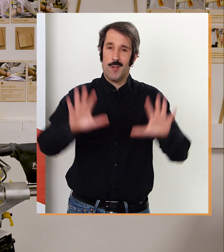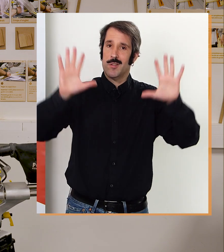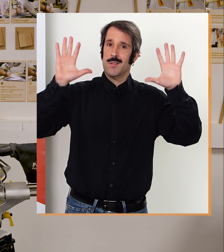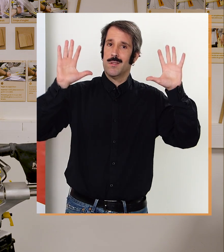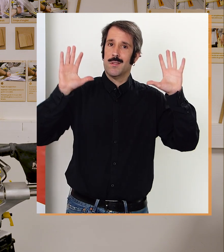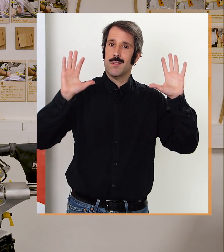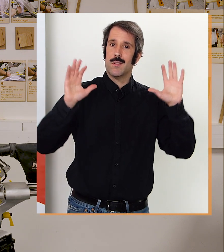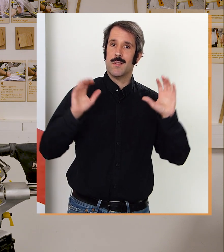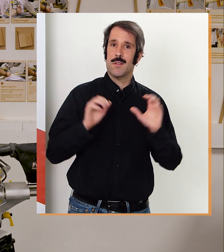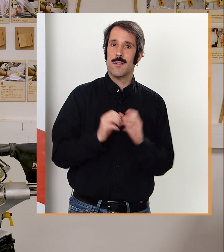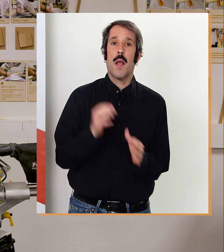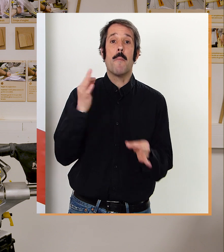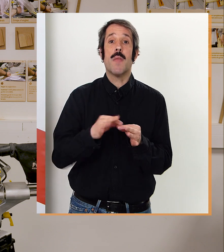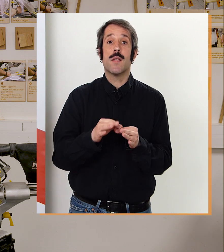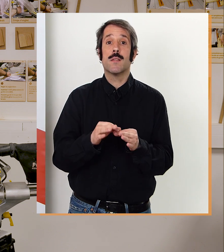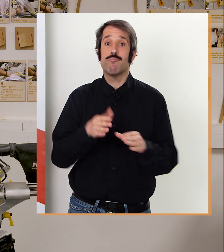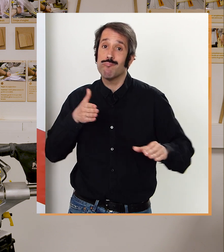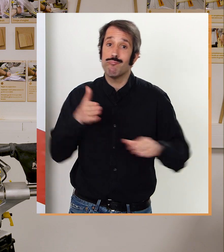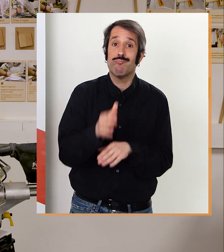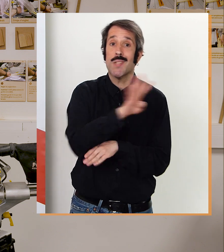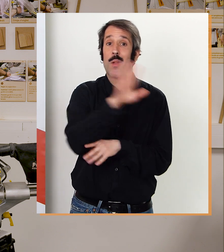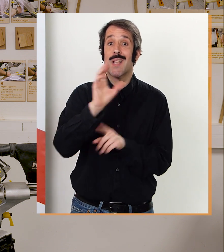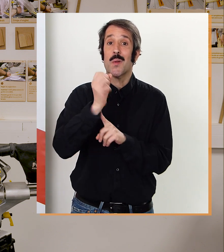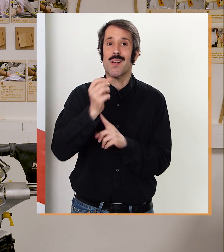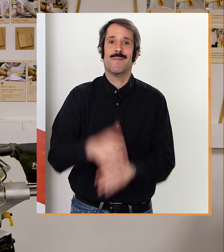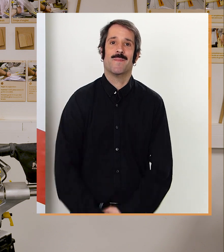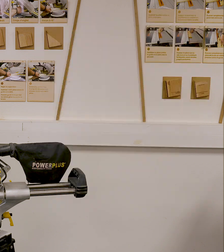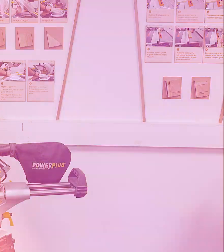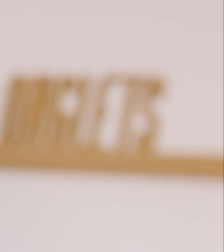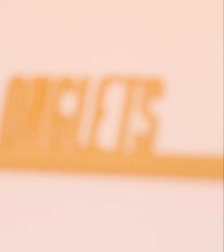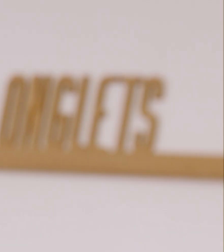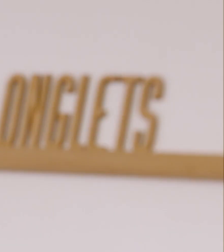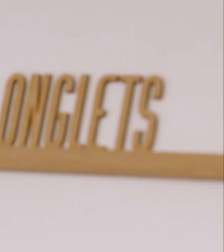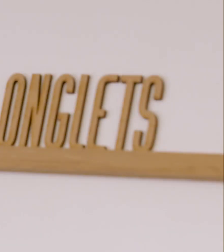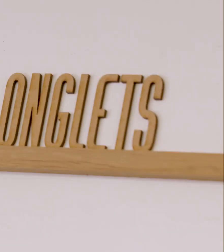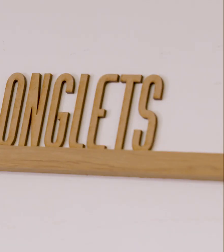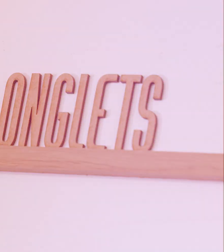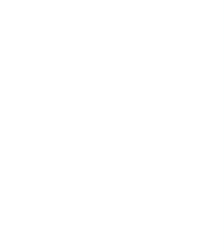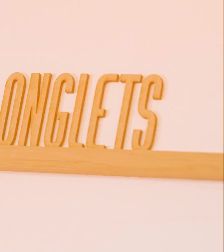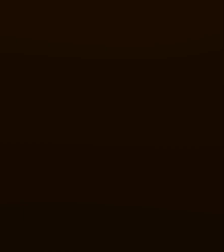tranquillement et ma pièce sera coupée à 45 degrés.